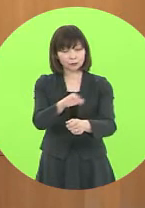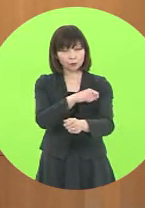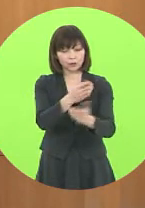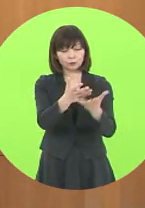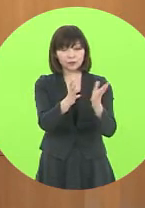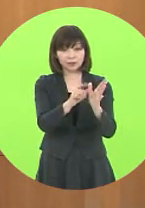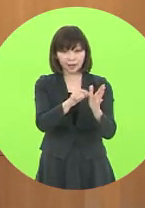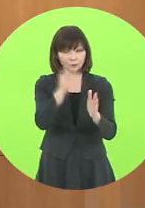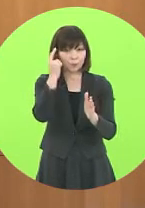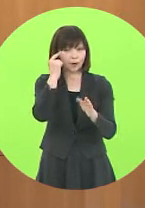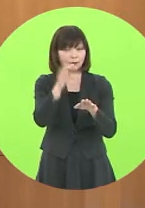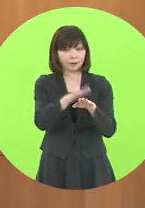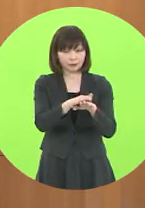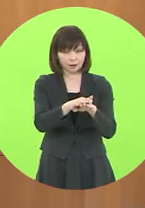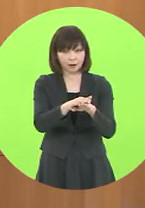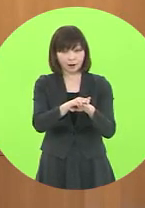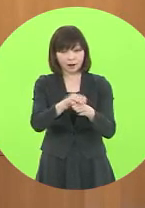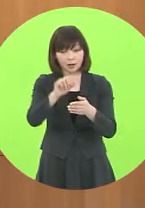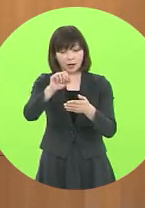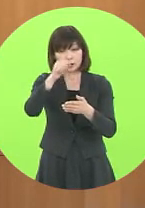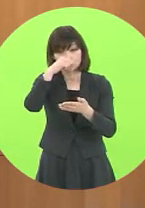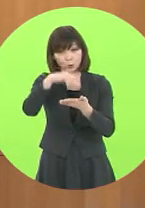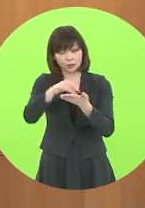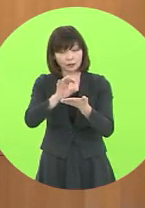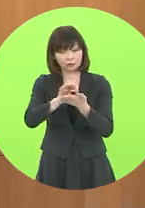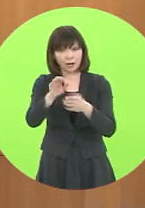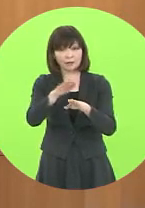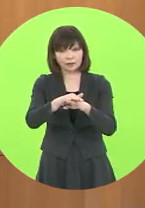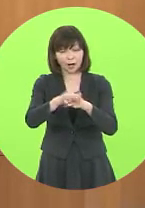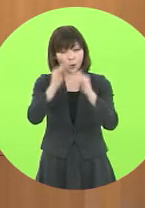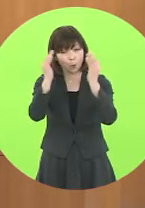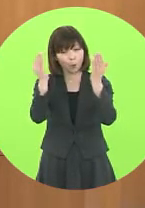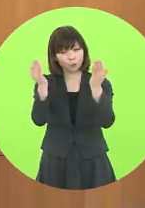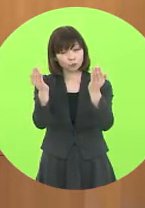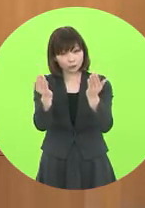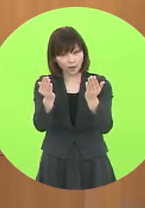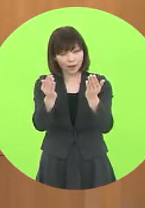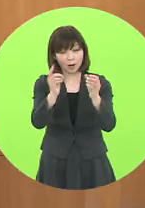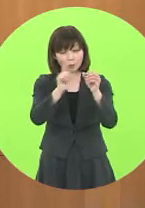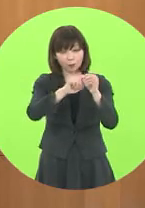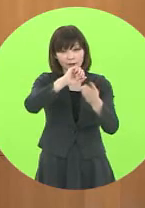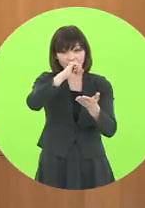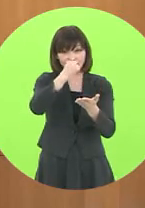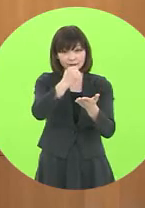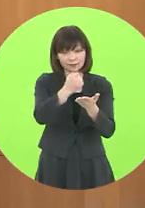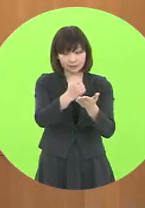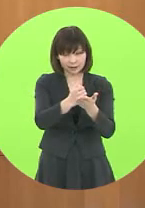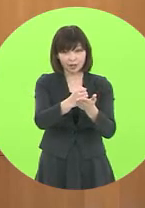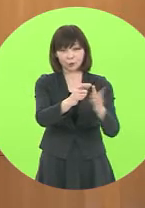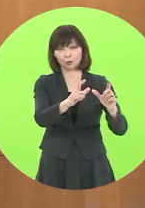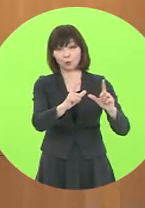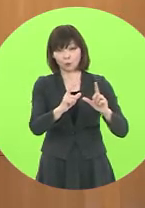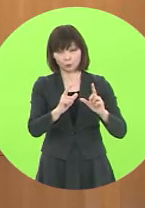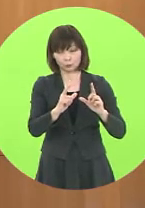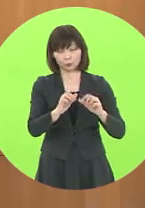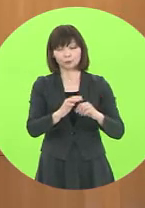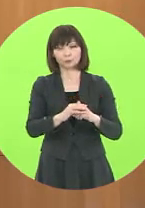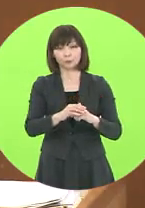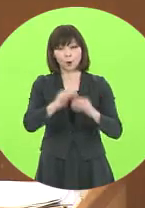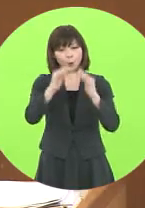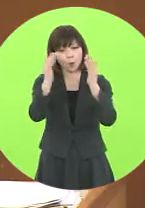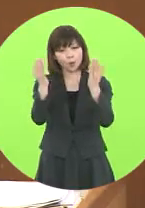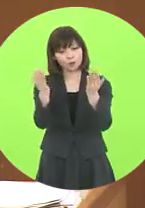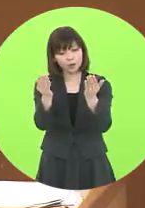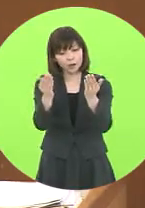会の見解では、予算の執行はおおむね初期の目的を達成していると報告されています。おおむ